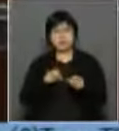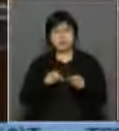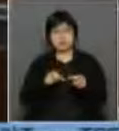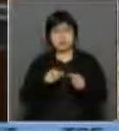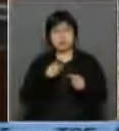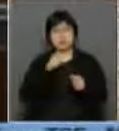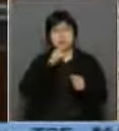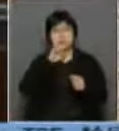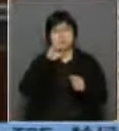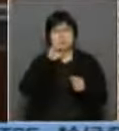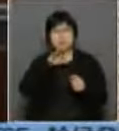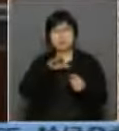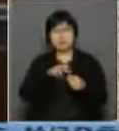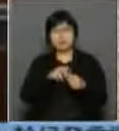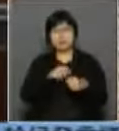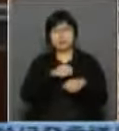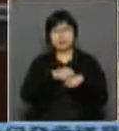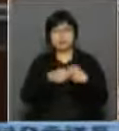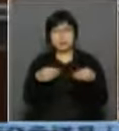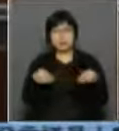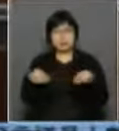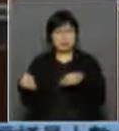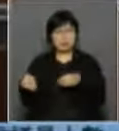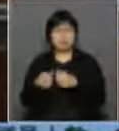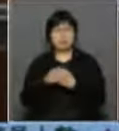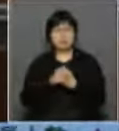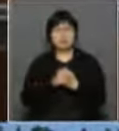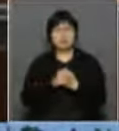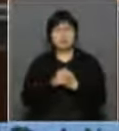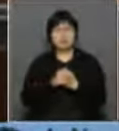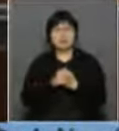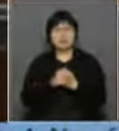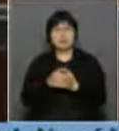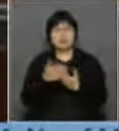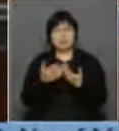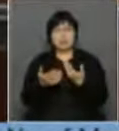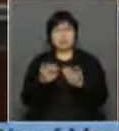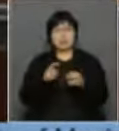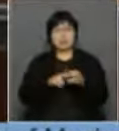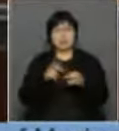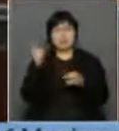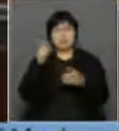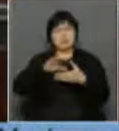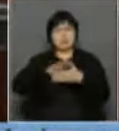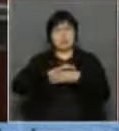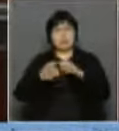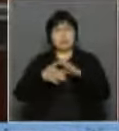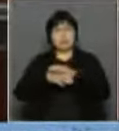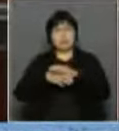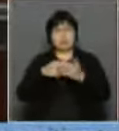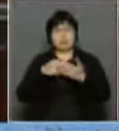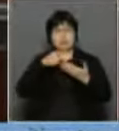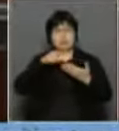又講到國教，甚至西九文化區嗰個評審咧，